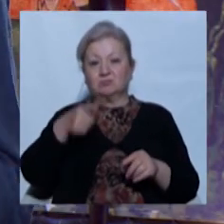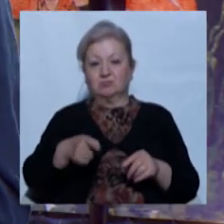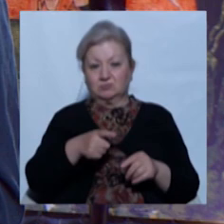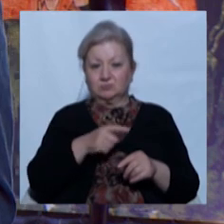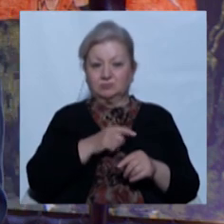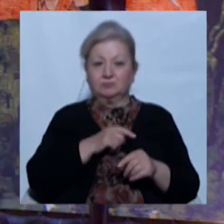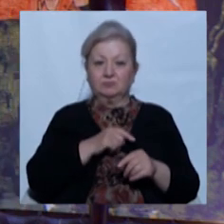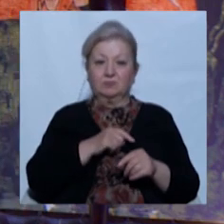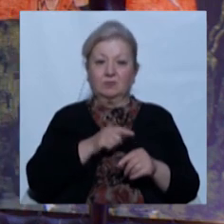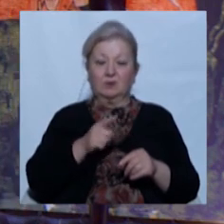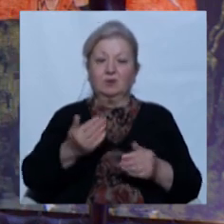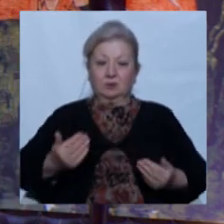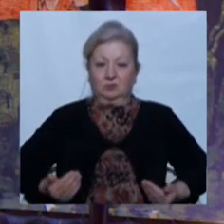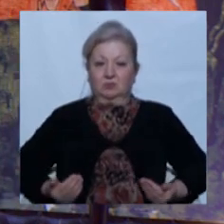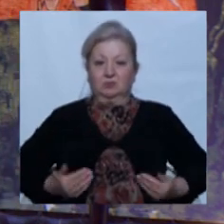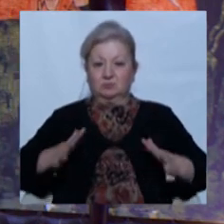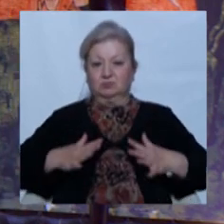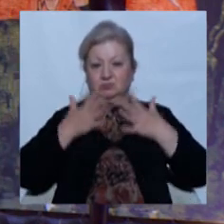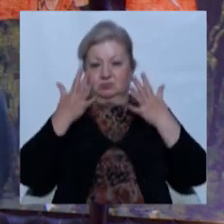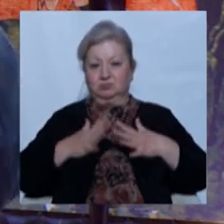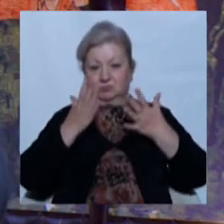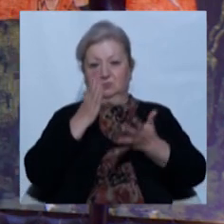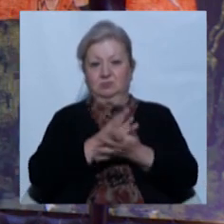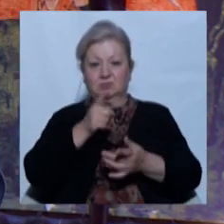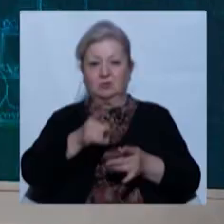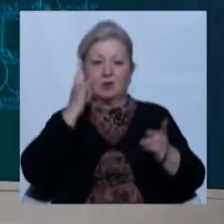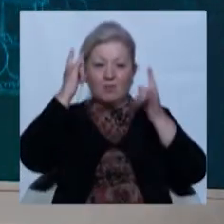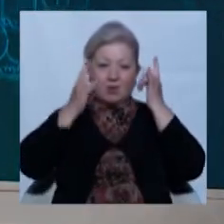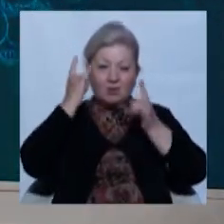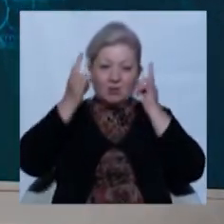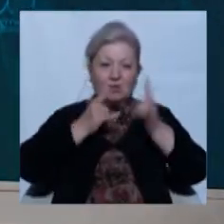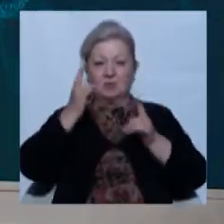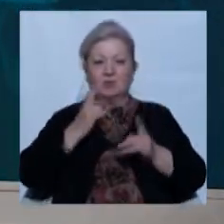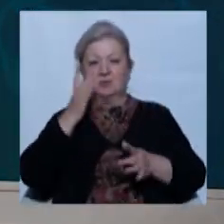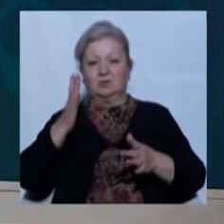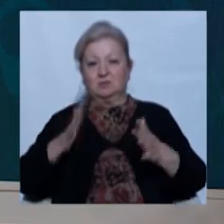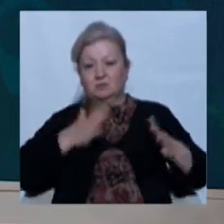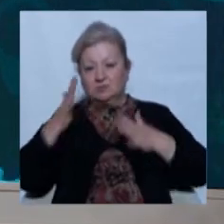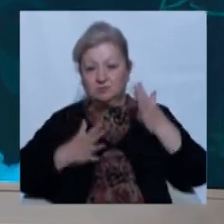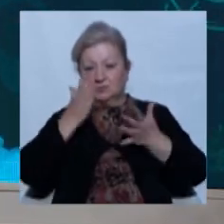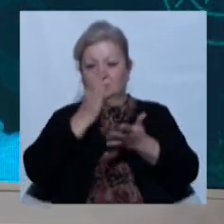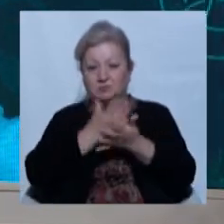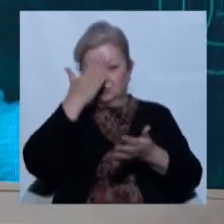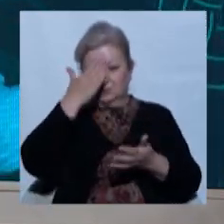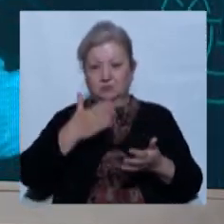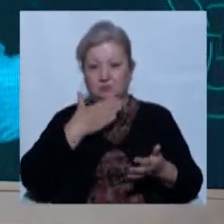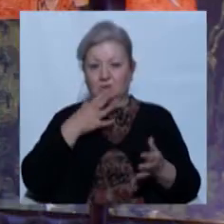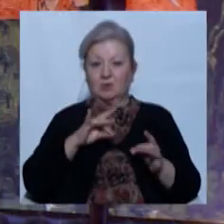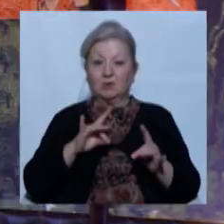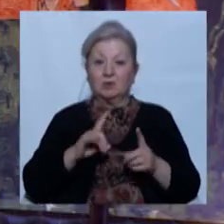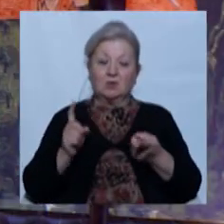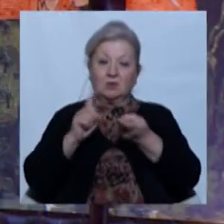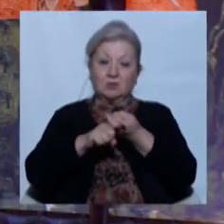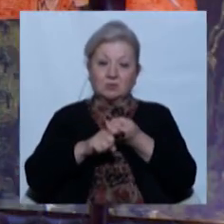განსაკუთრებით ცოცხლდება და ესეთი ხმაურიანი და მხიარული ხდება. რაც შეეხება